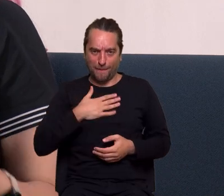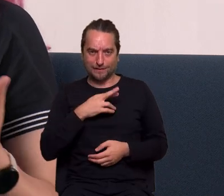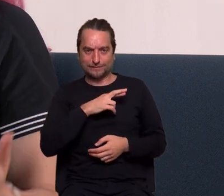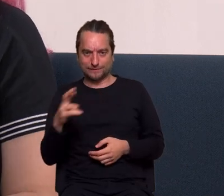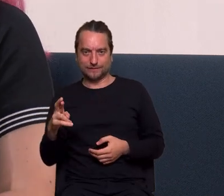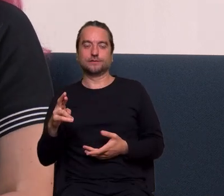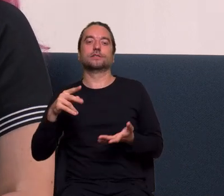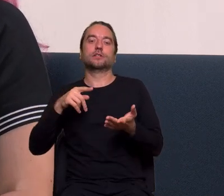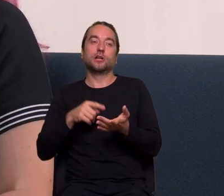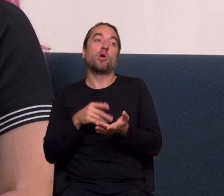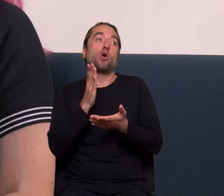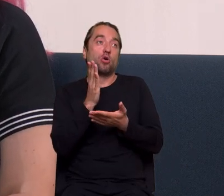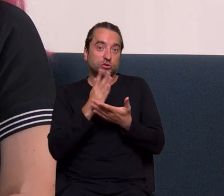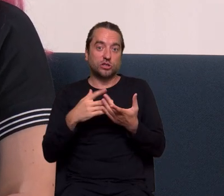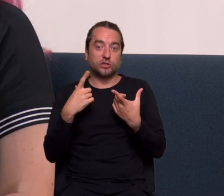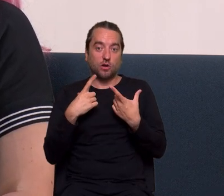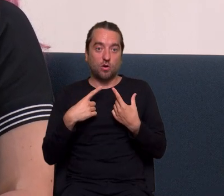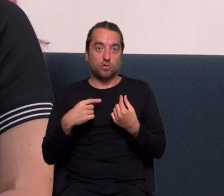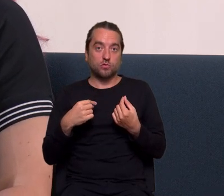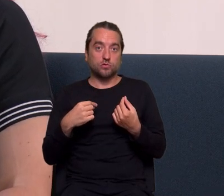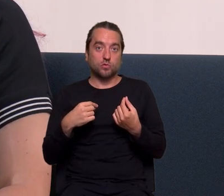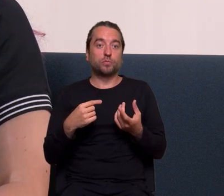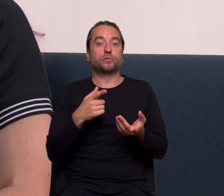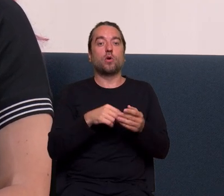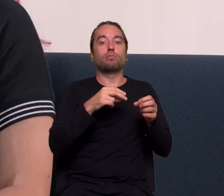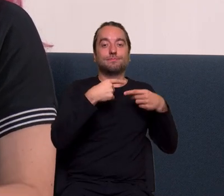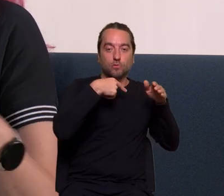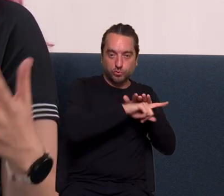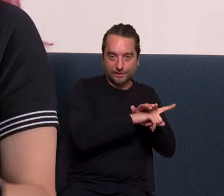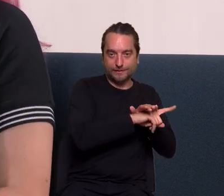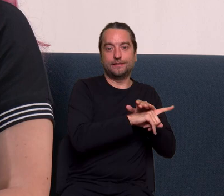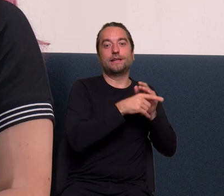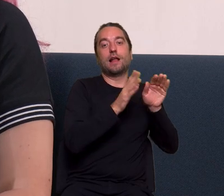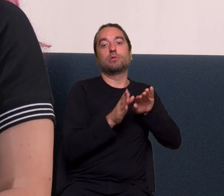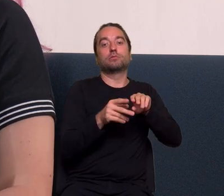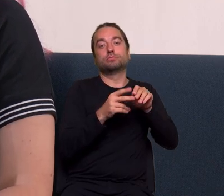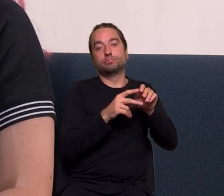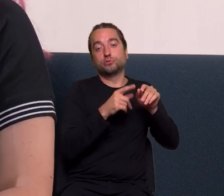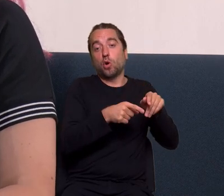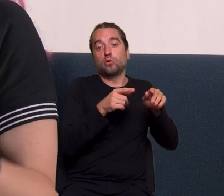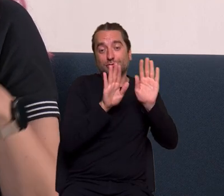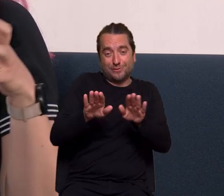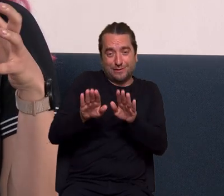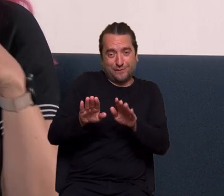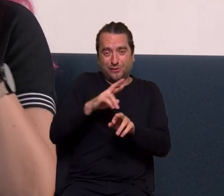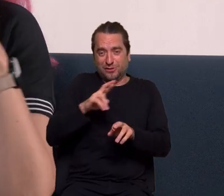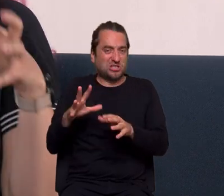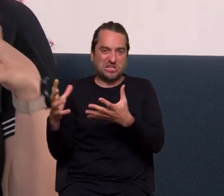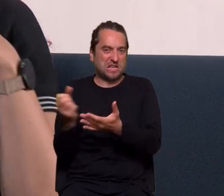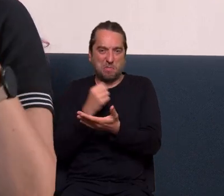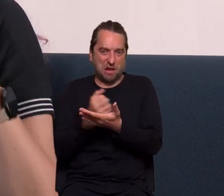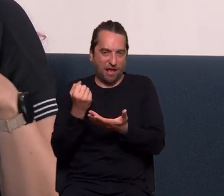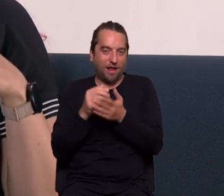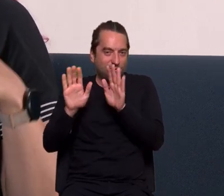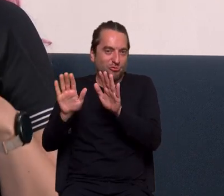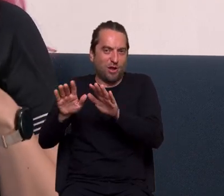z nich nie opuściła tych terenów razem z poprzednimi mieszkańcami, a niektórzy też ich nie opuścili i zostali razem z nimi. I też jakby państwo próbowało